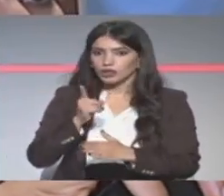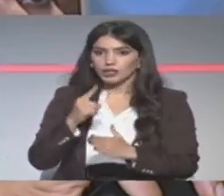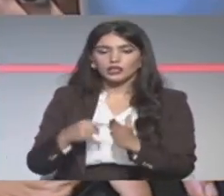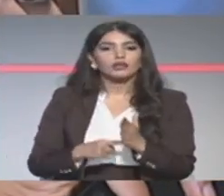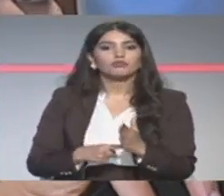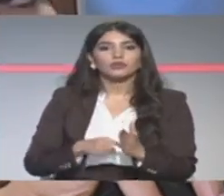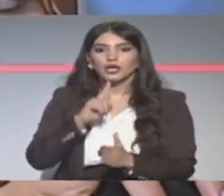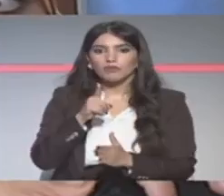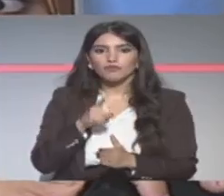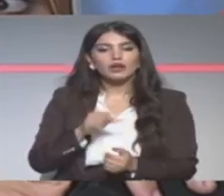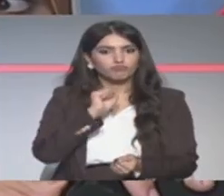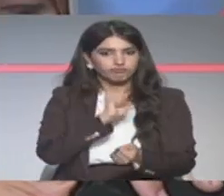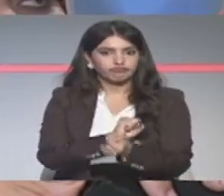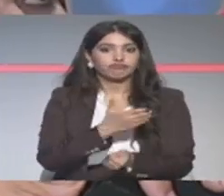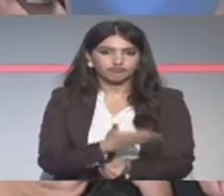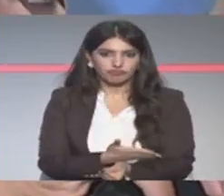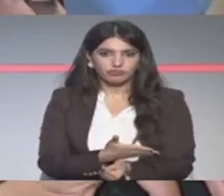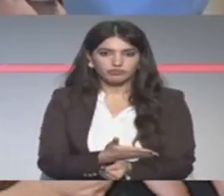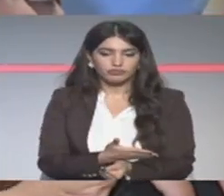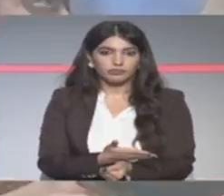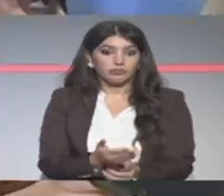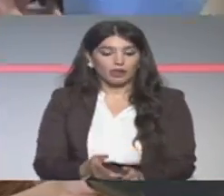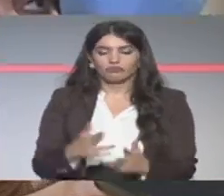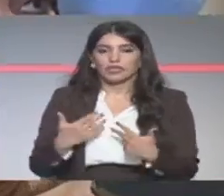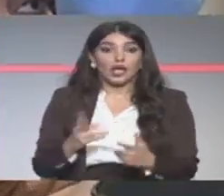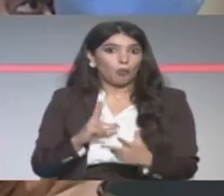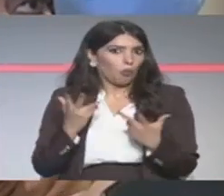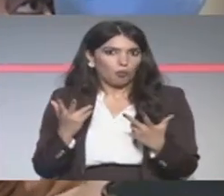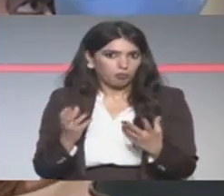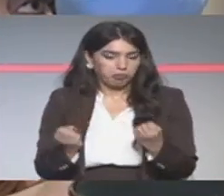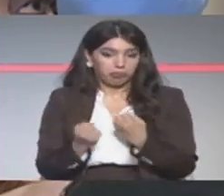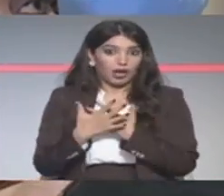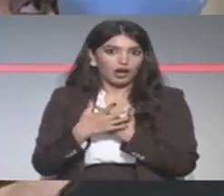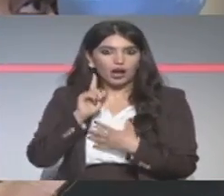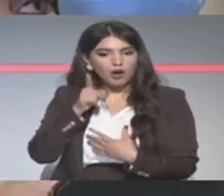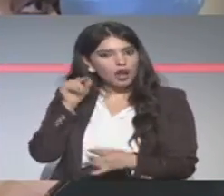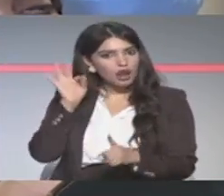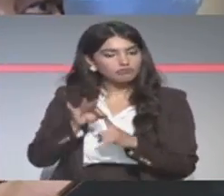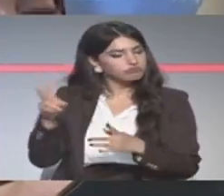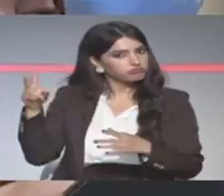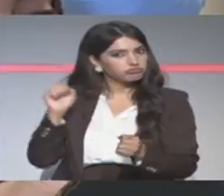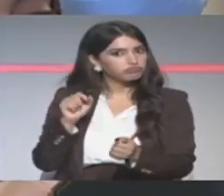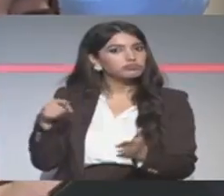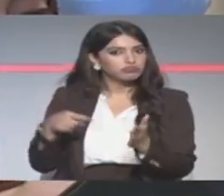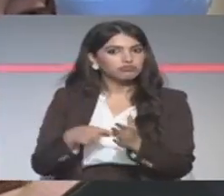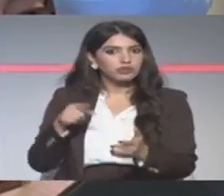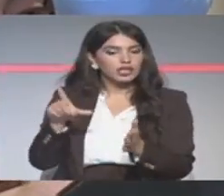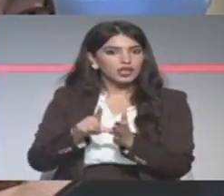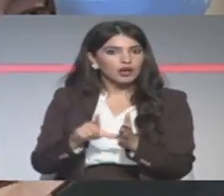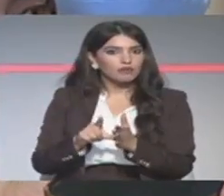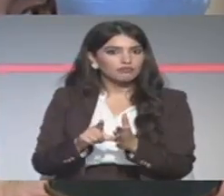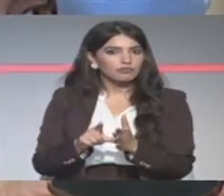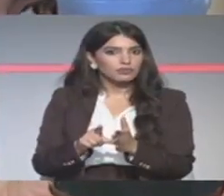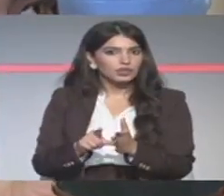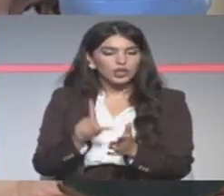في الإقامة الجبرية. استغربت أنا، كانت من الأجدر تطبيق القانون ومش تطبيق